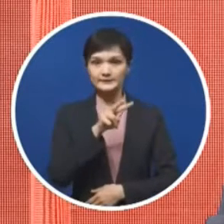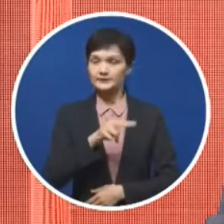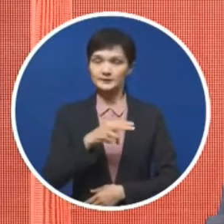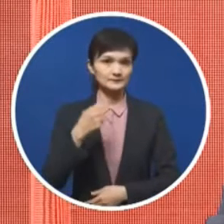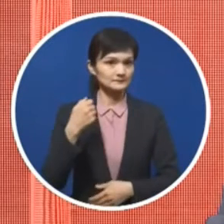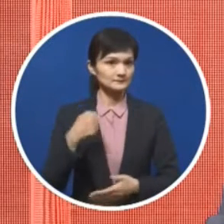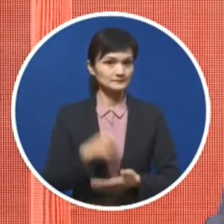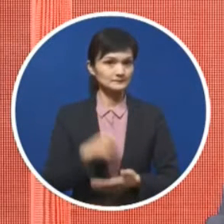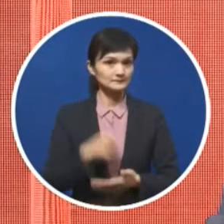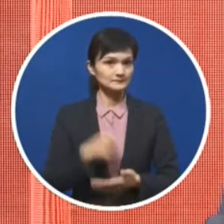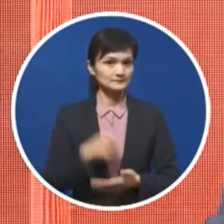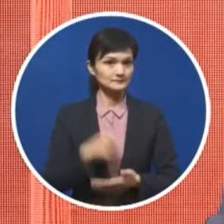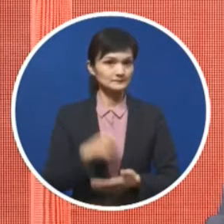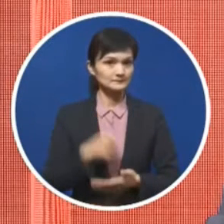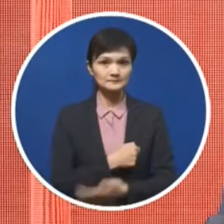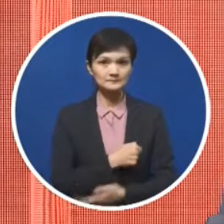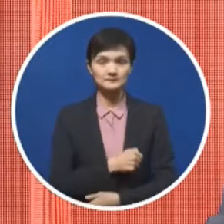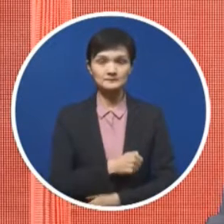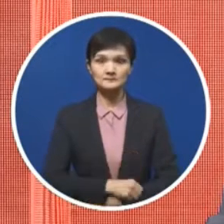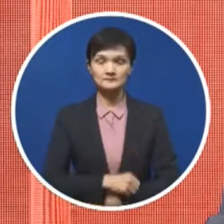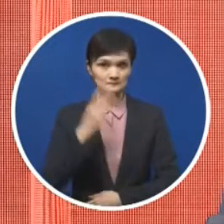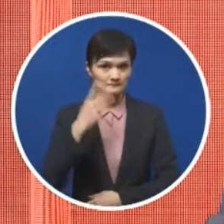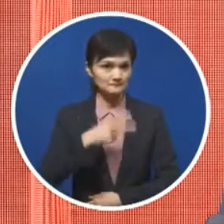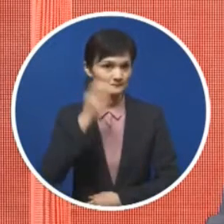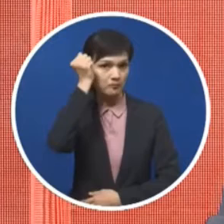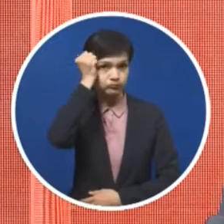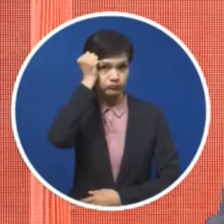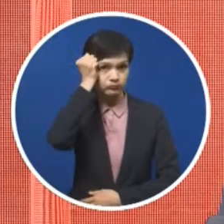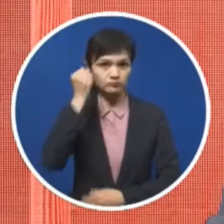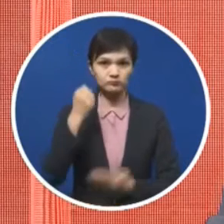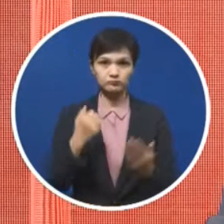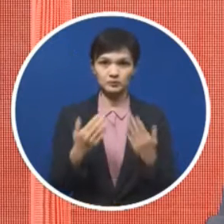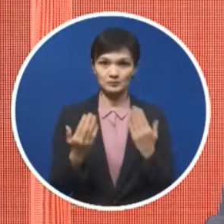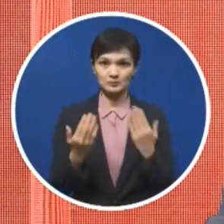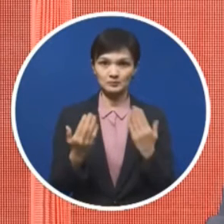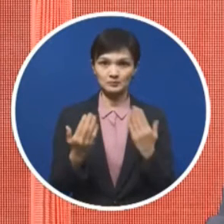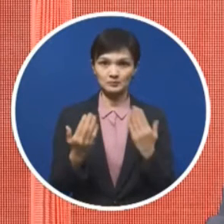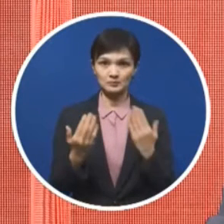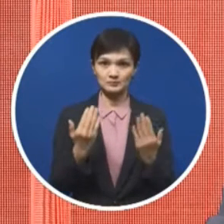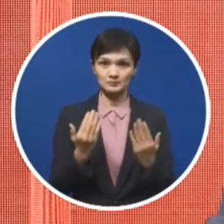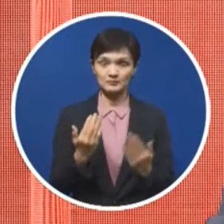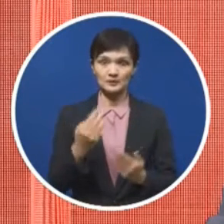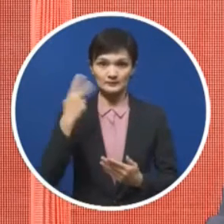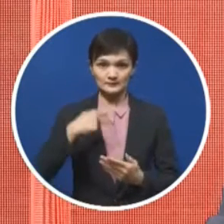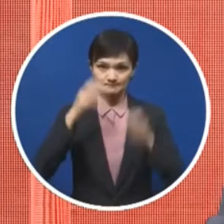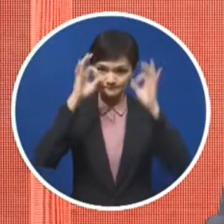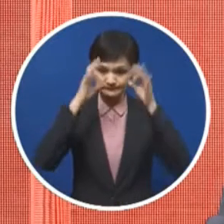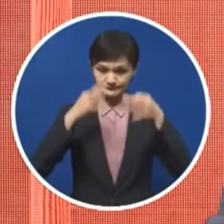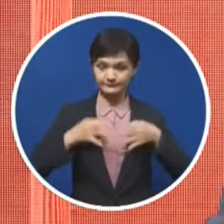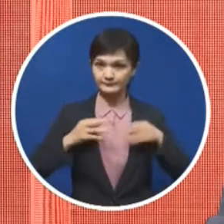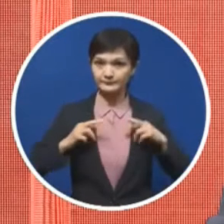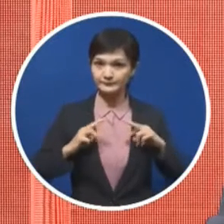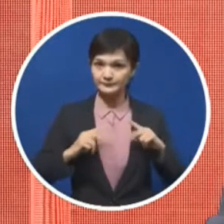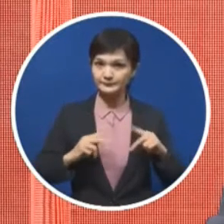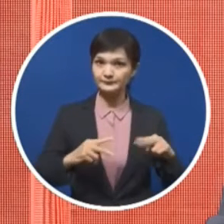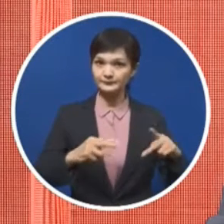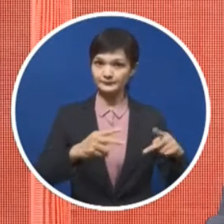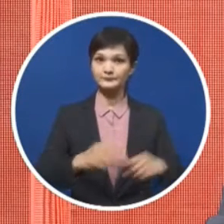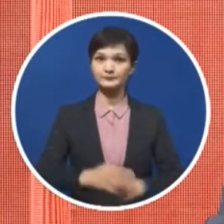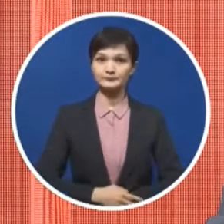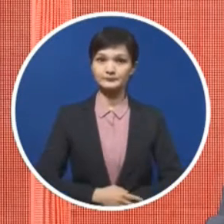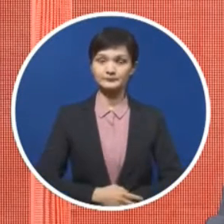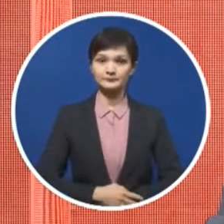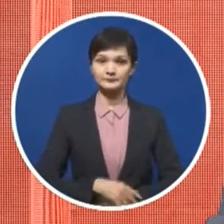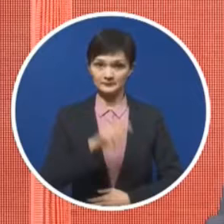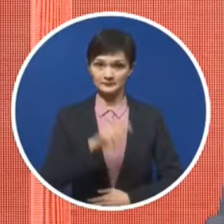更要汲取教训，不断地修正脚步，来减少